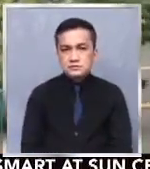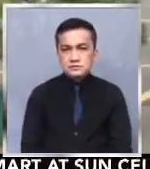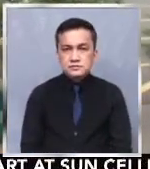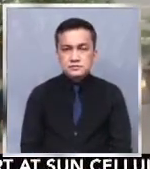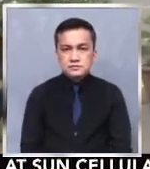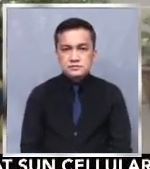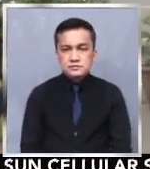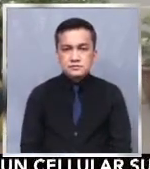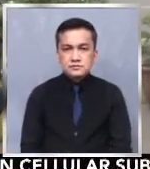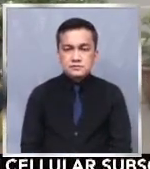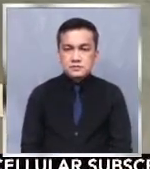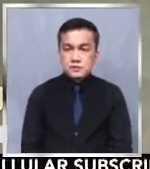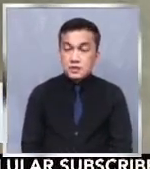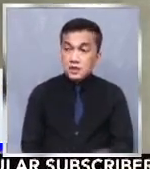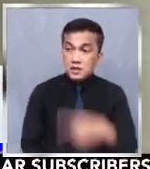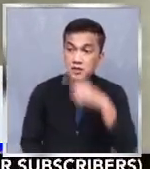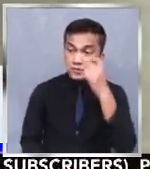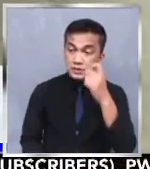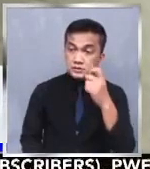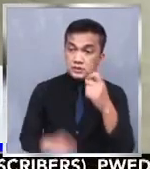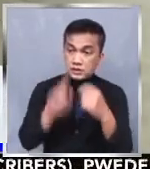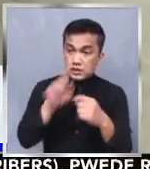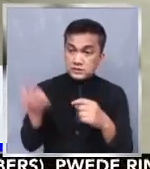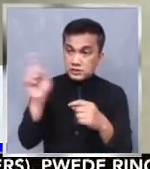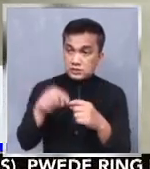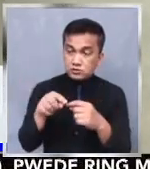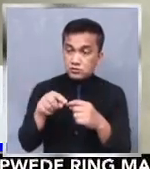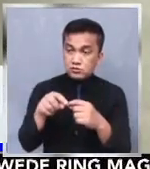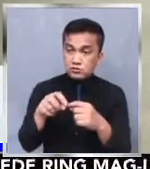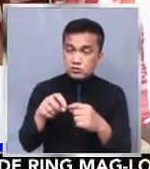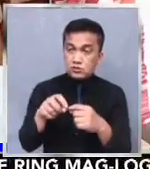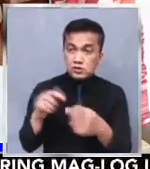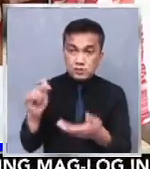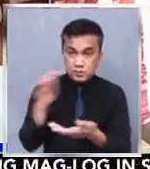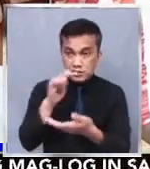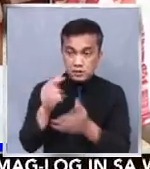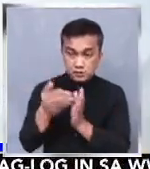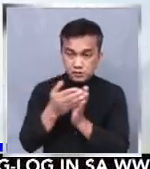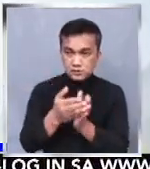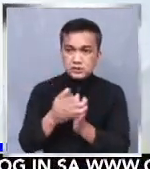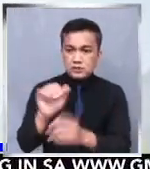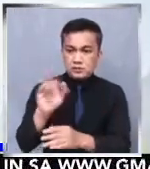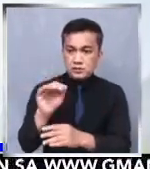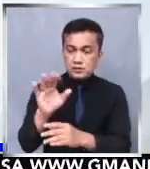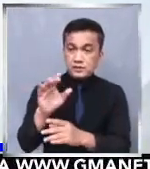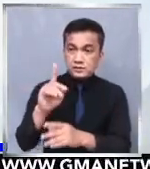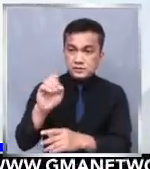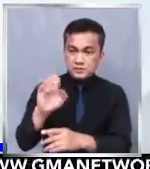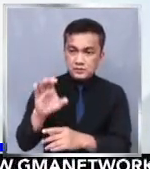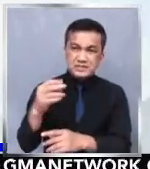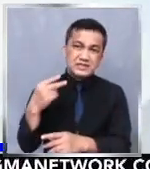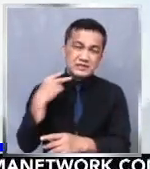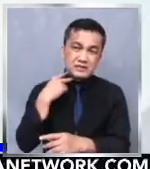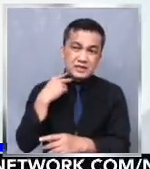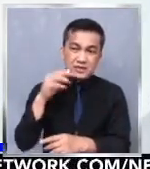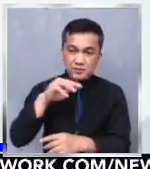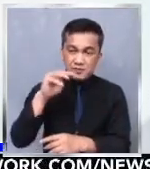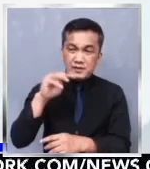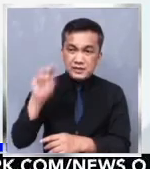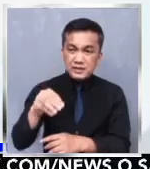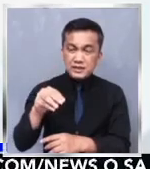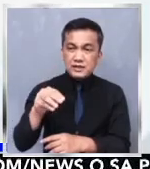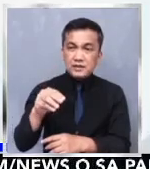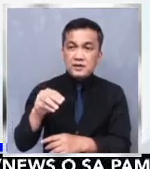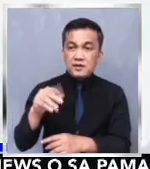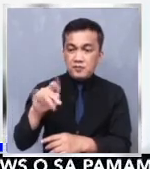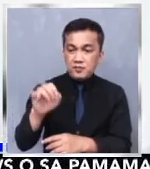Dahil kanselado ang mga biyahe, a 15 pa ng Disyembre, stranded sa Manila North Port Terminal si Ermi Venturillo at